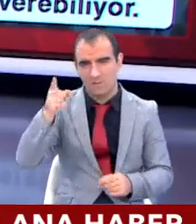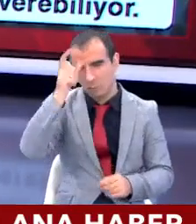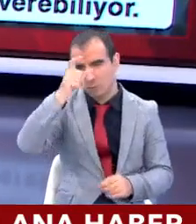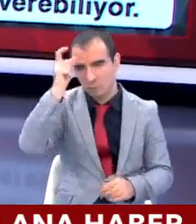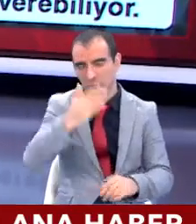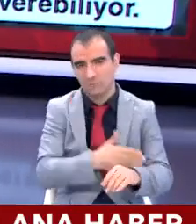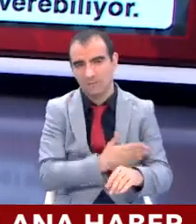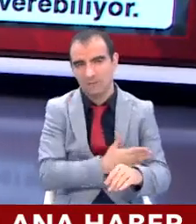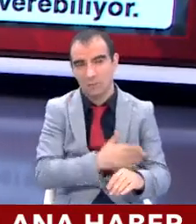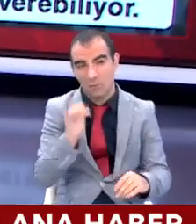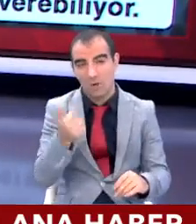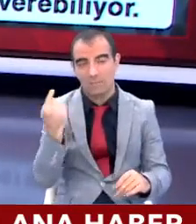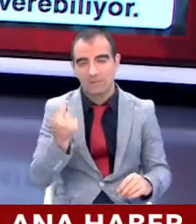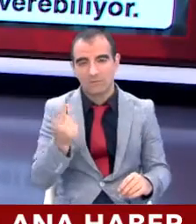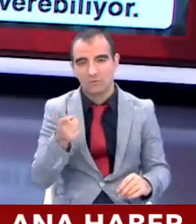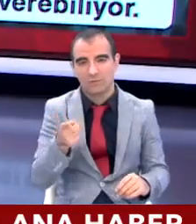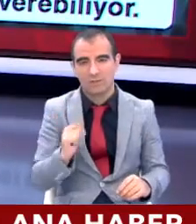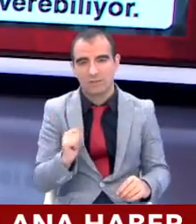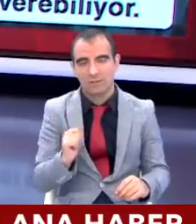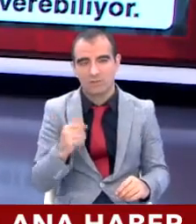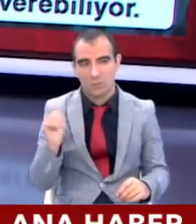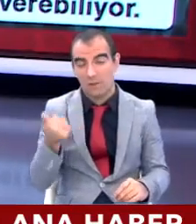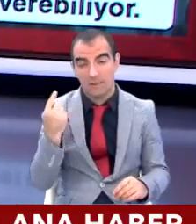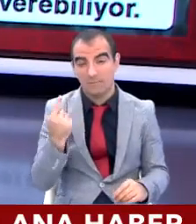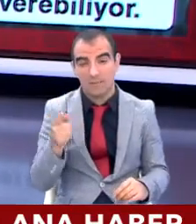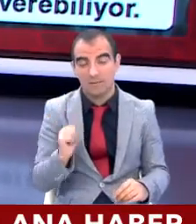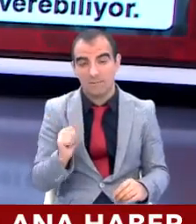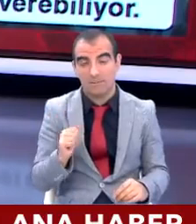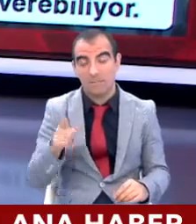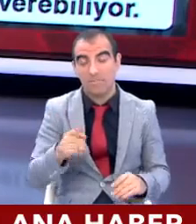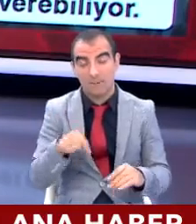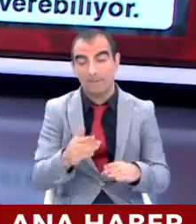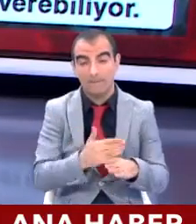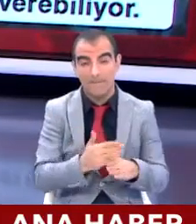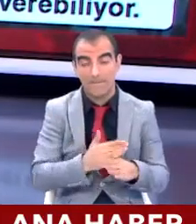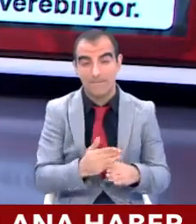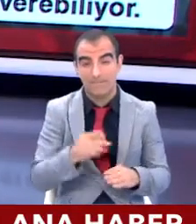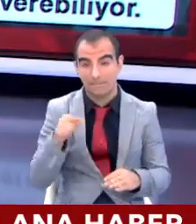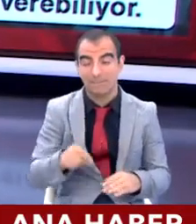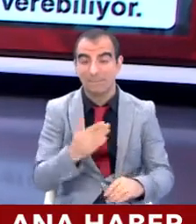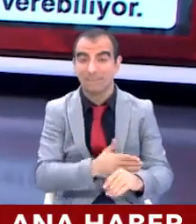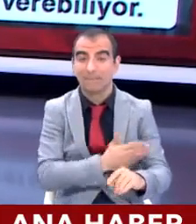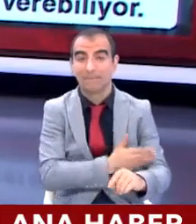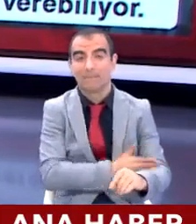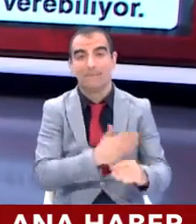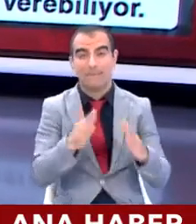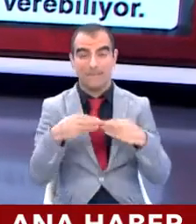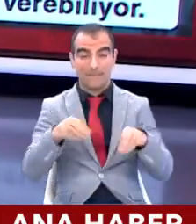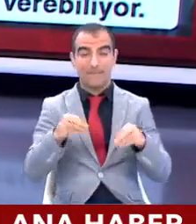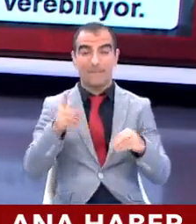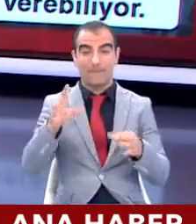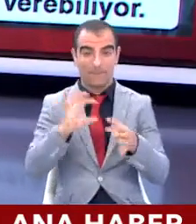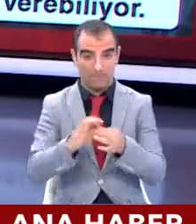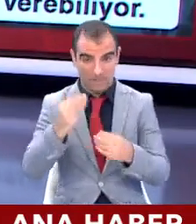Türk vatandaşı olmak Yani önemli bir şey yani Türk vatandaşı olmak önemlidir Dolayısıyla Hani madem vatandaşlık da yani konut satışıyla